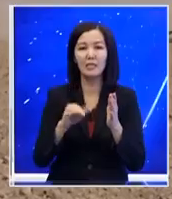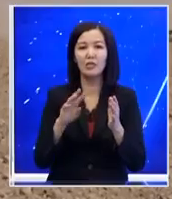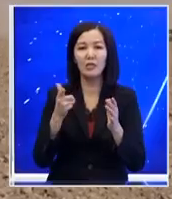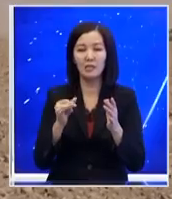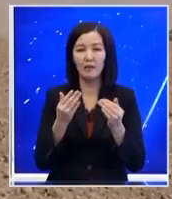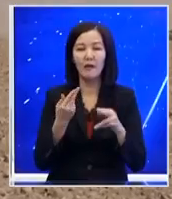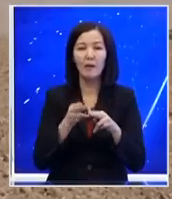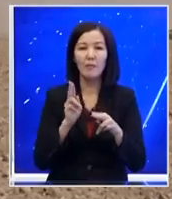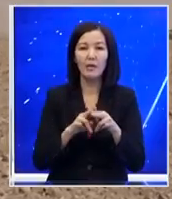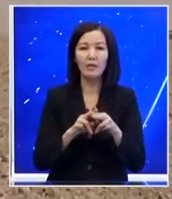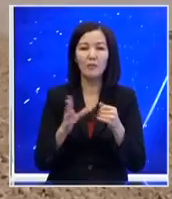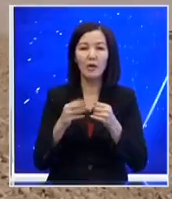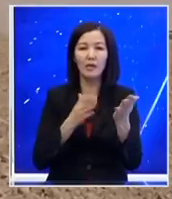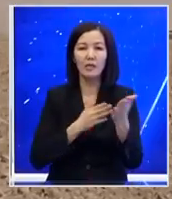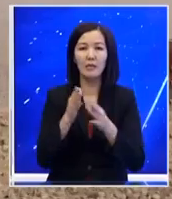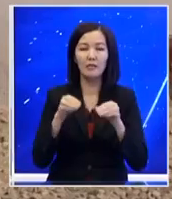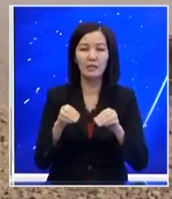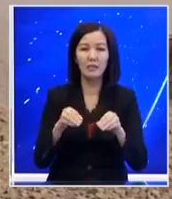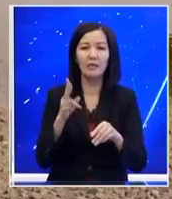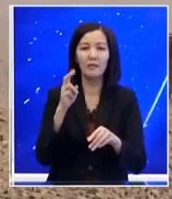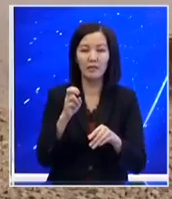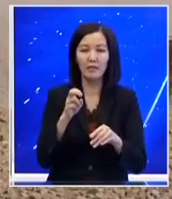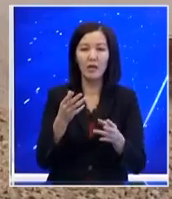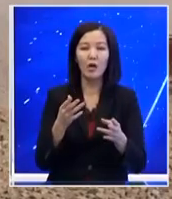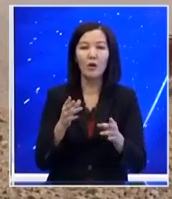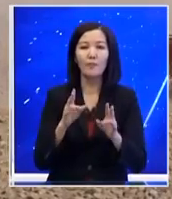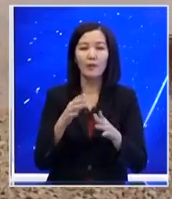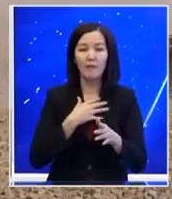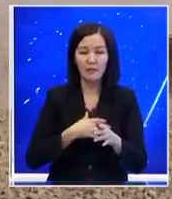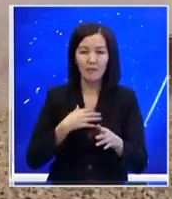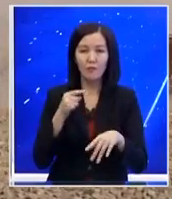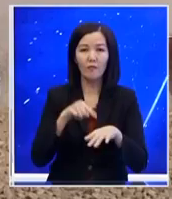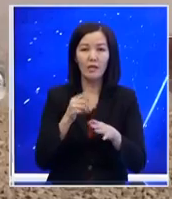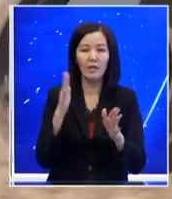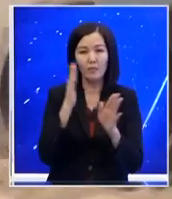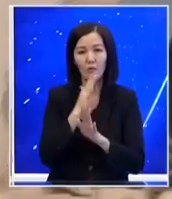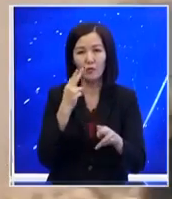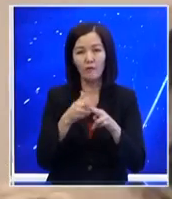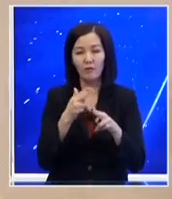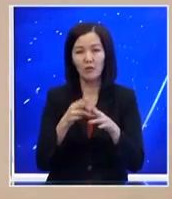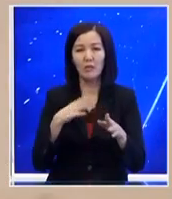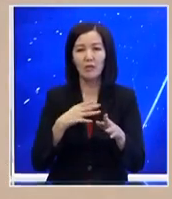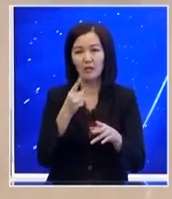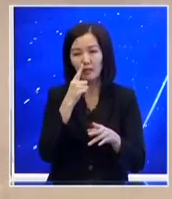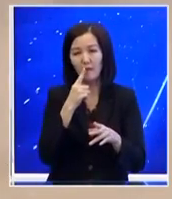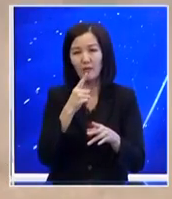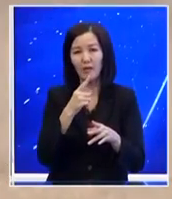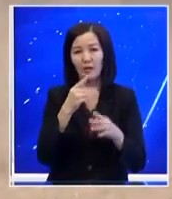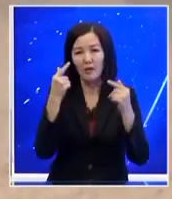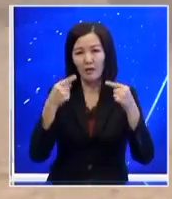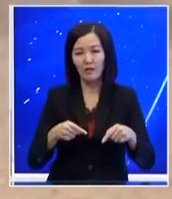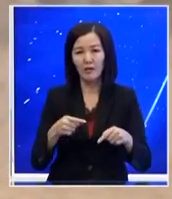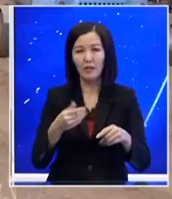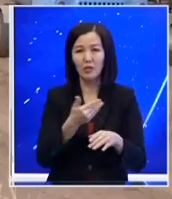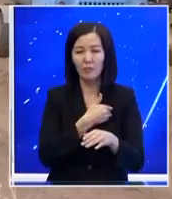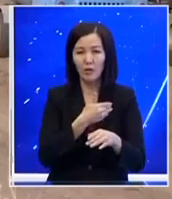гектаров. Пока из них аграриями засеяно только 200. В основном влияют на ход работ погодные условия. Недавнее резкое похолодание и